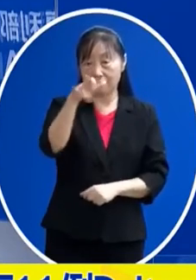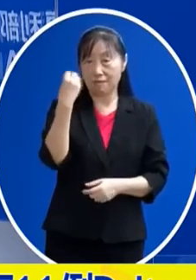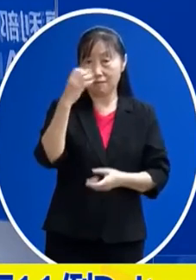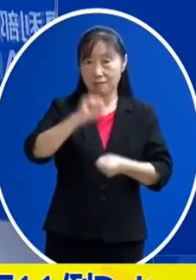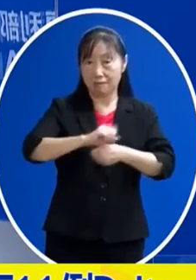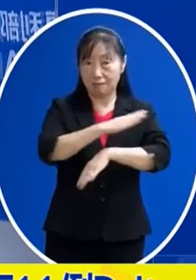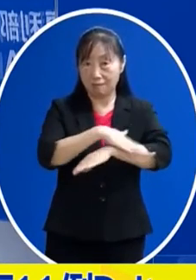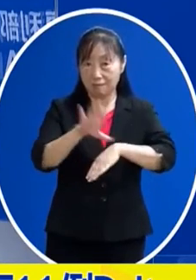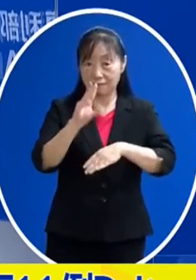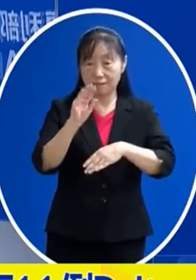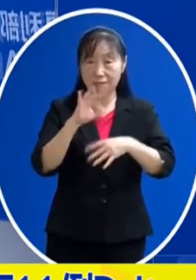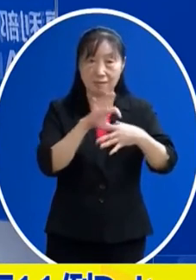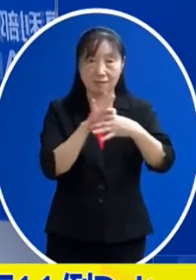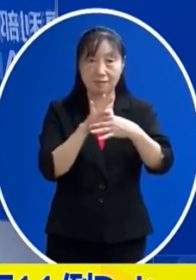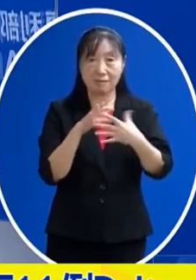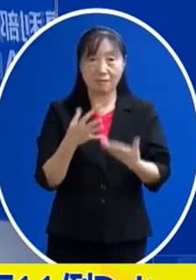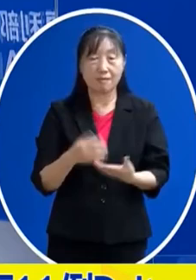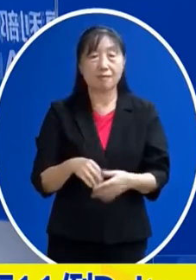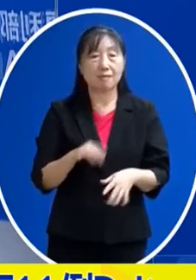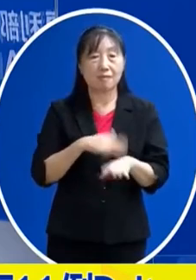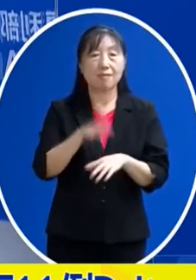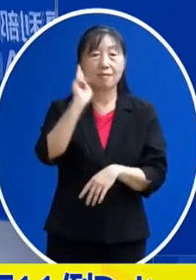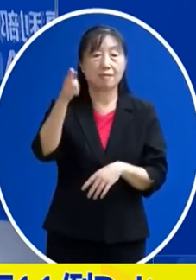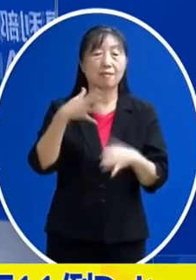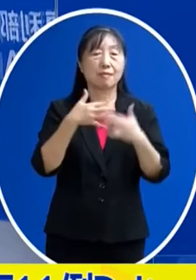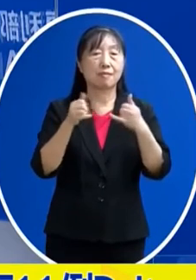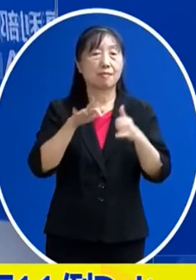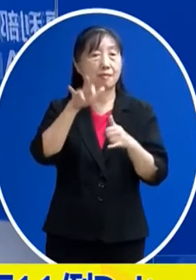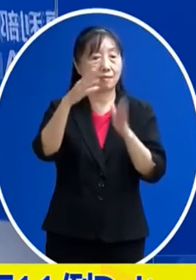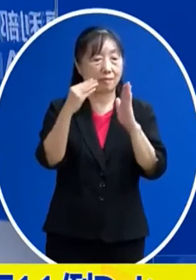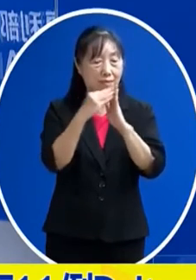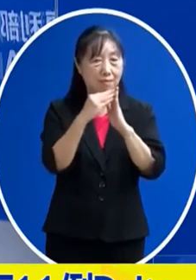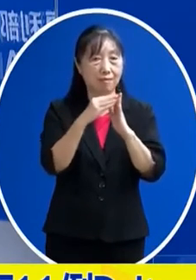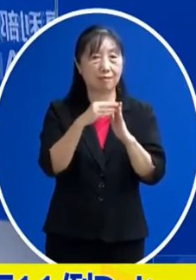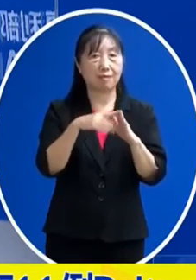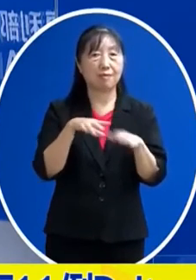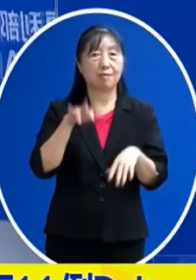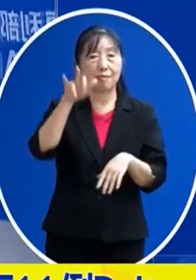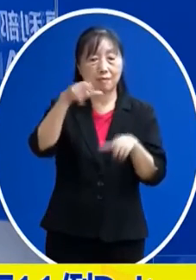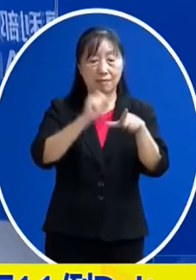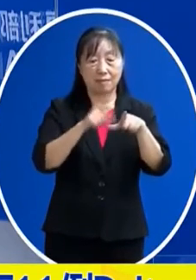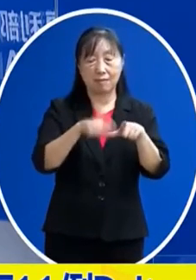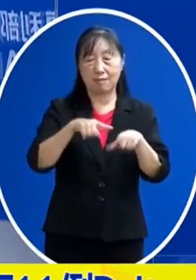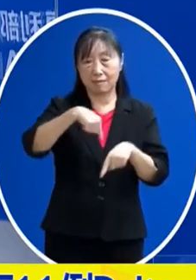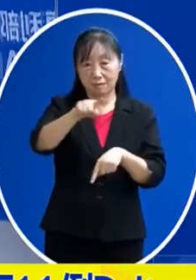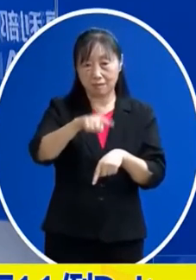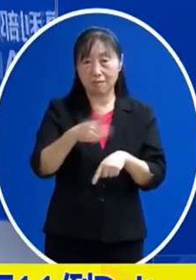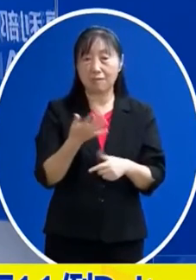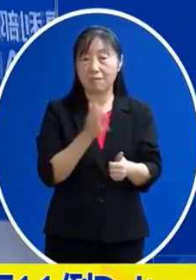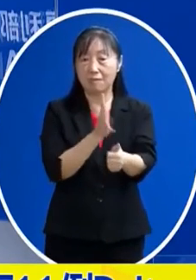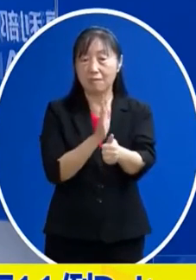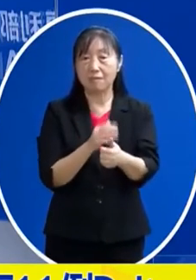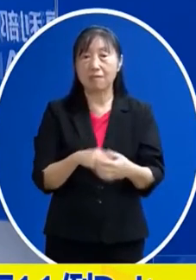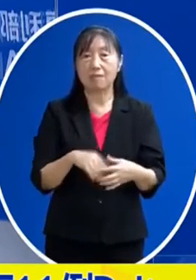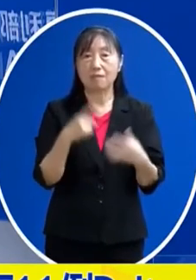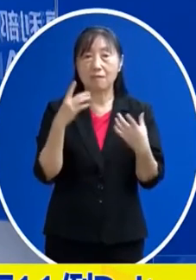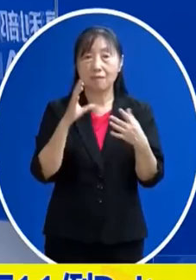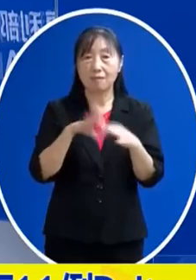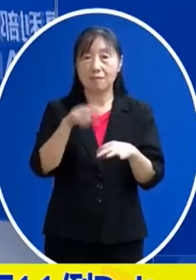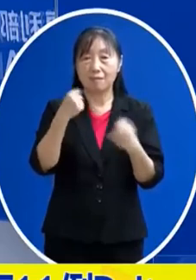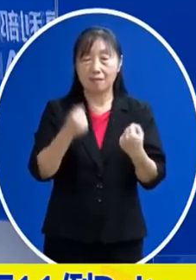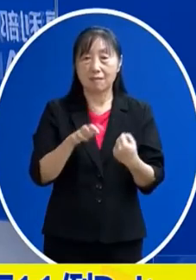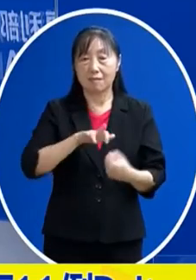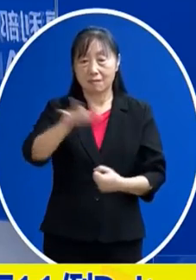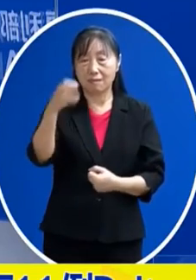坡有关系，我们也请这个民航局以及航空公司再进一步去了解。那初步了解是说他在新加坡